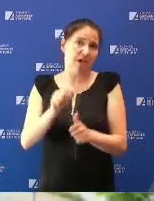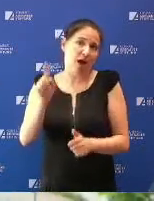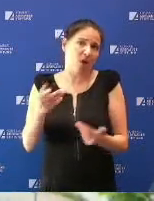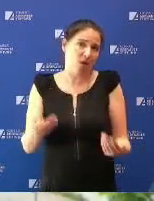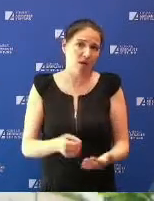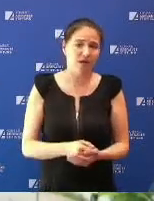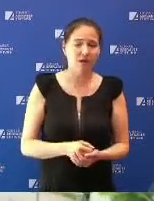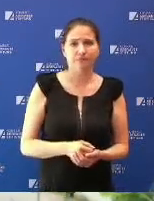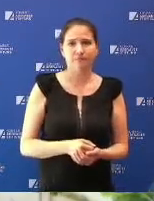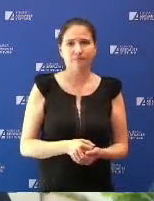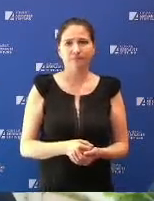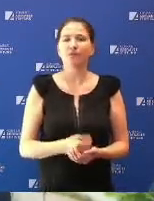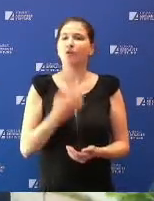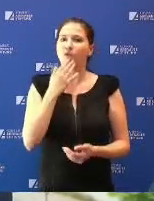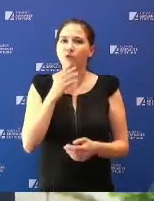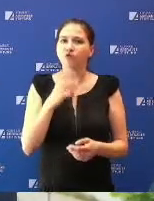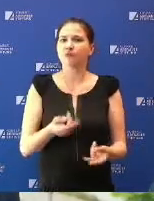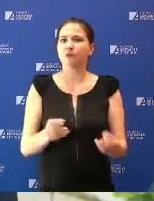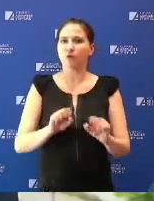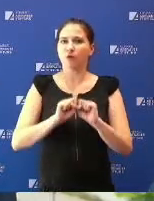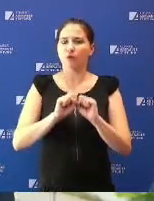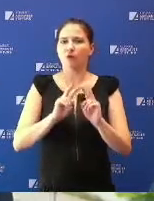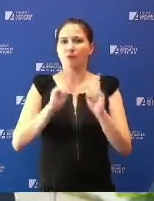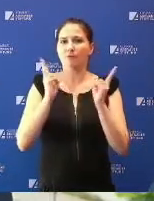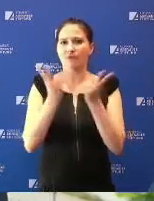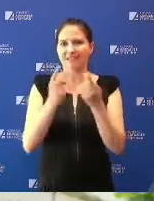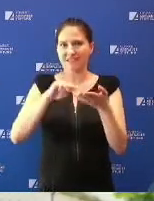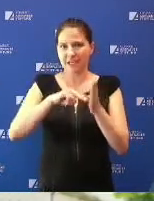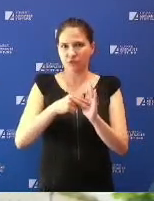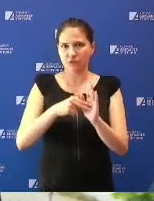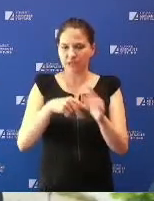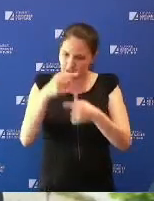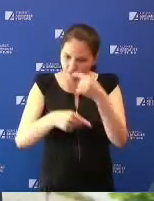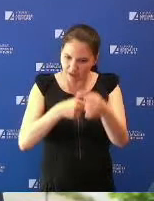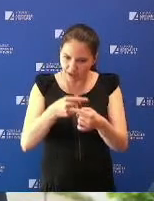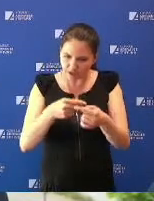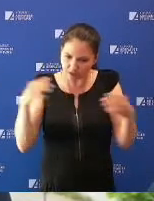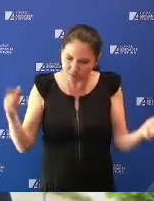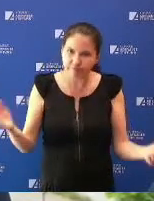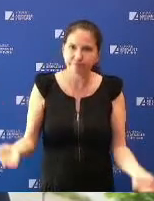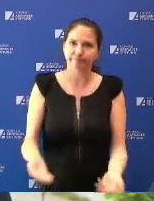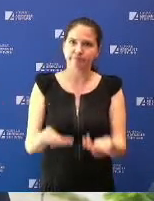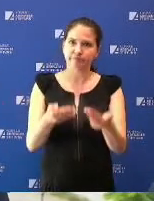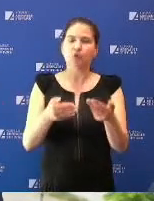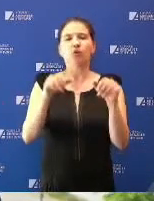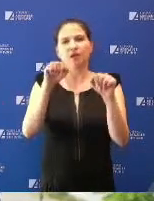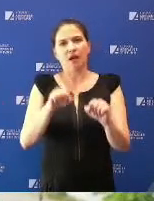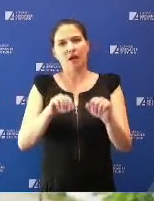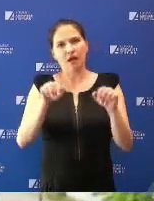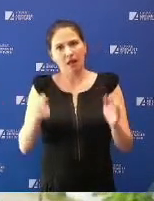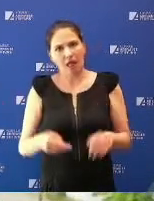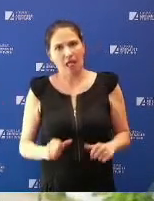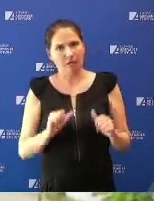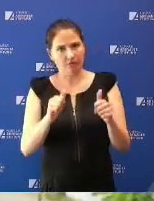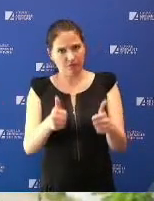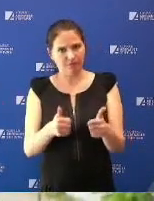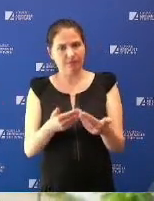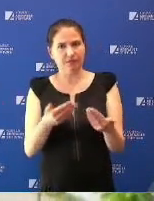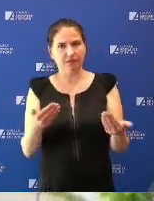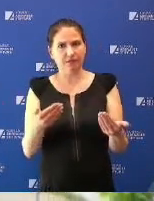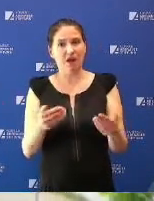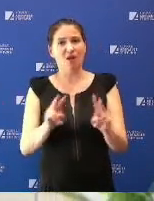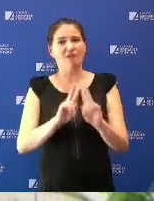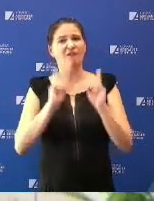wir, um Umwelttechnologien zu entwickeln, voranzubringen. Und so können die dann auch einen Beitrag dazu leisten, dass wir